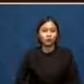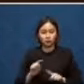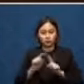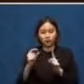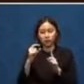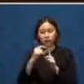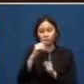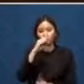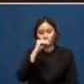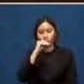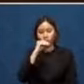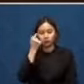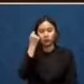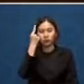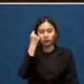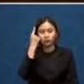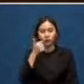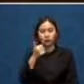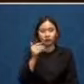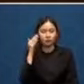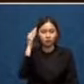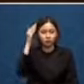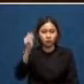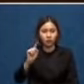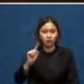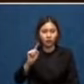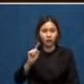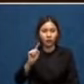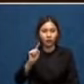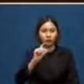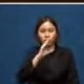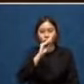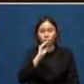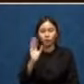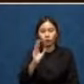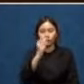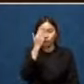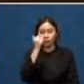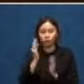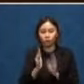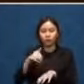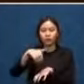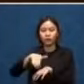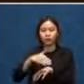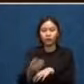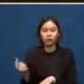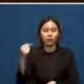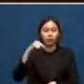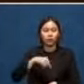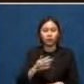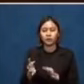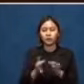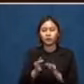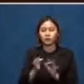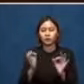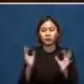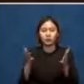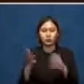อาจจะเข้าใจได้ต่อไปขอให้เว้นไว้หน่อยครับเพราะบุคคลข้างนอกไม่อาจจะมาชี้แจงได้